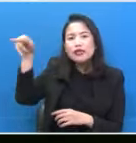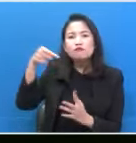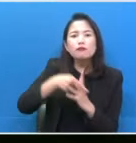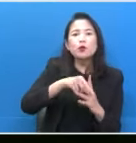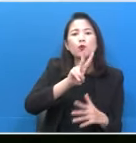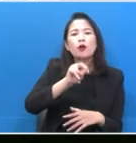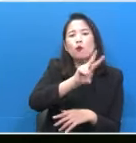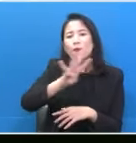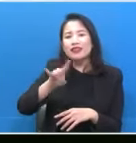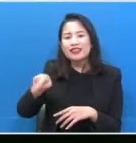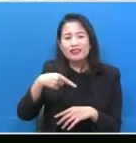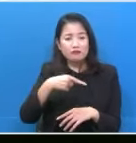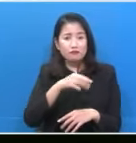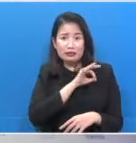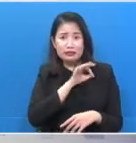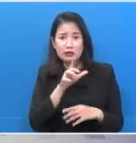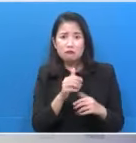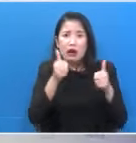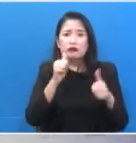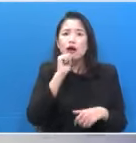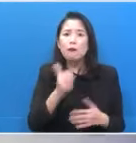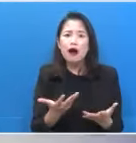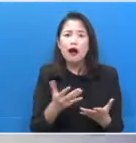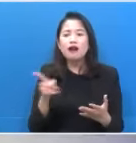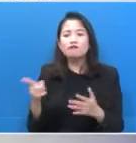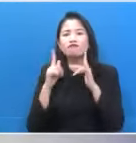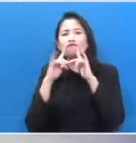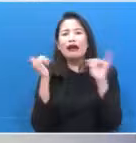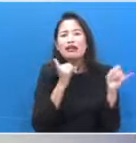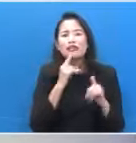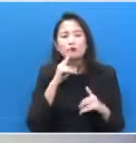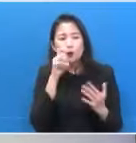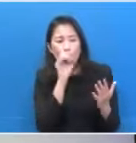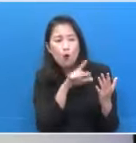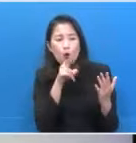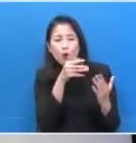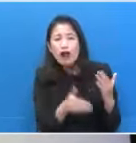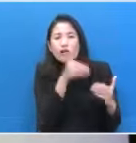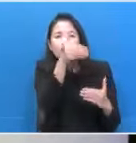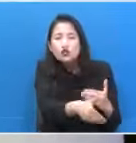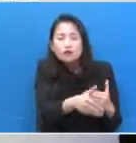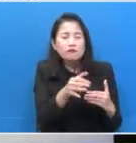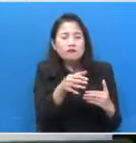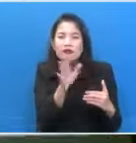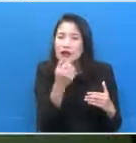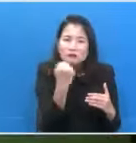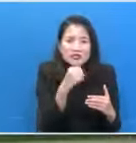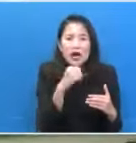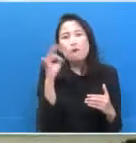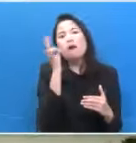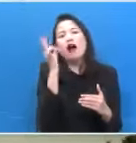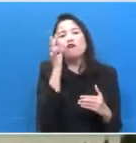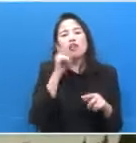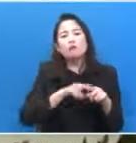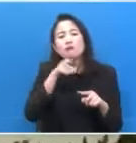Pilpres 2024. Sambil berguyon, Jokowi minta maaf tak melanjutkan soal itu, meski ia yakin